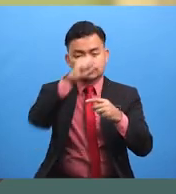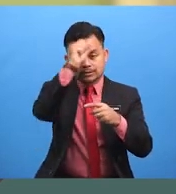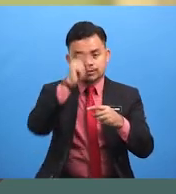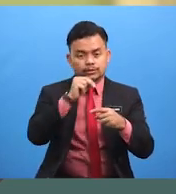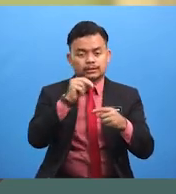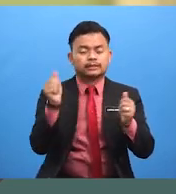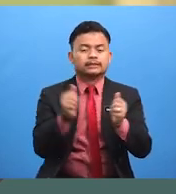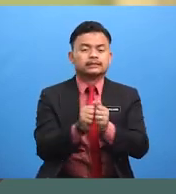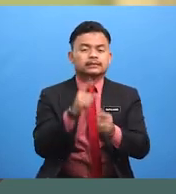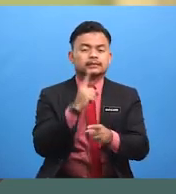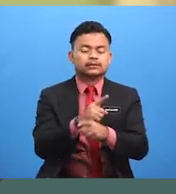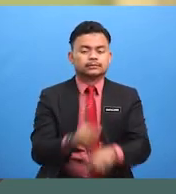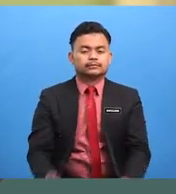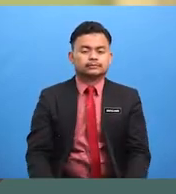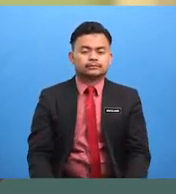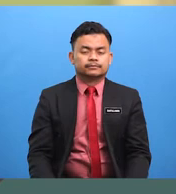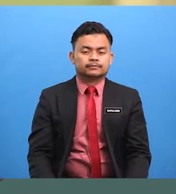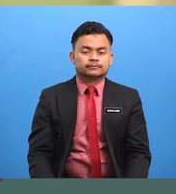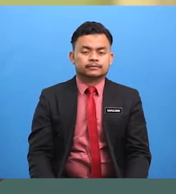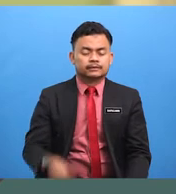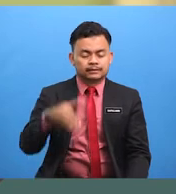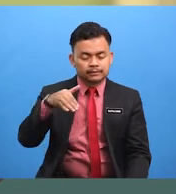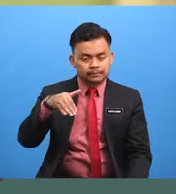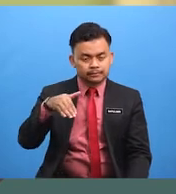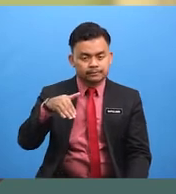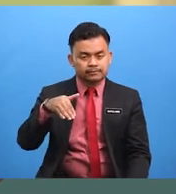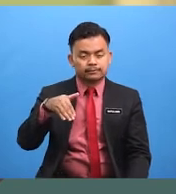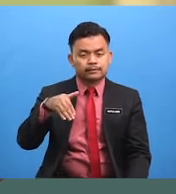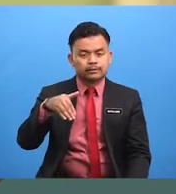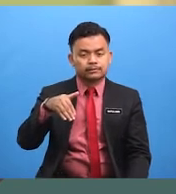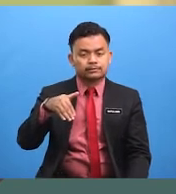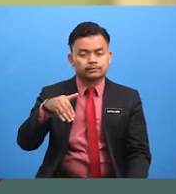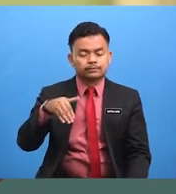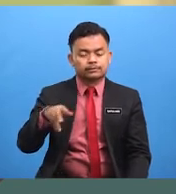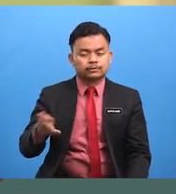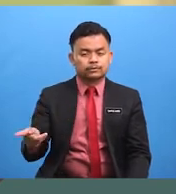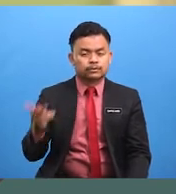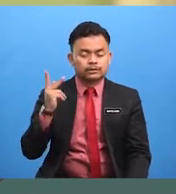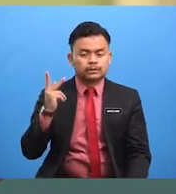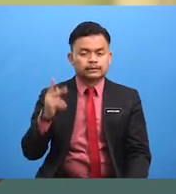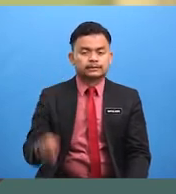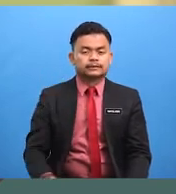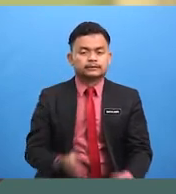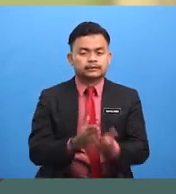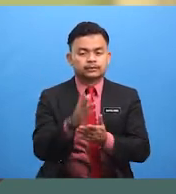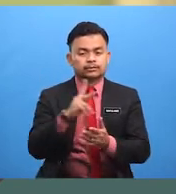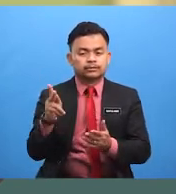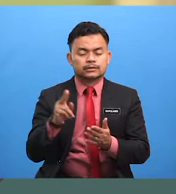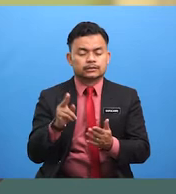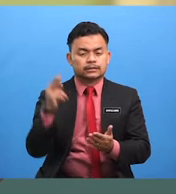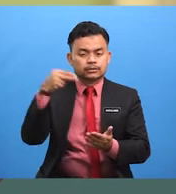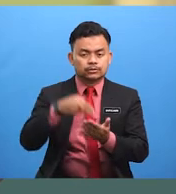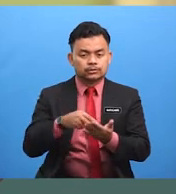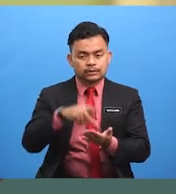betul. Bagi yang belum menguasai, tidak mengapa. Teruskan ulang kaji dan